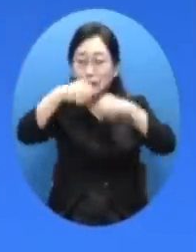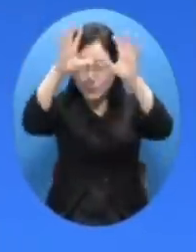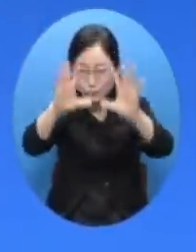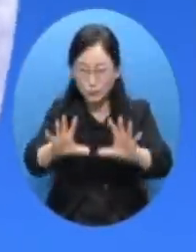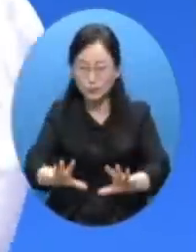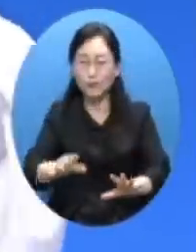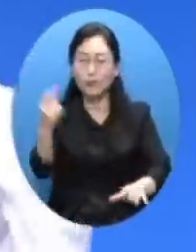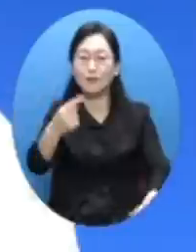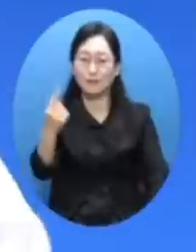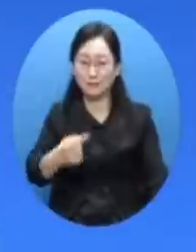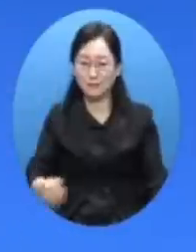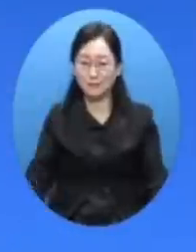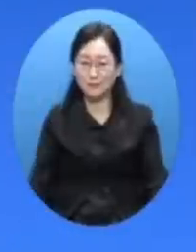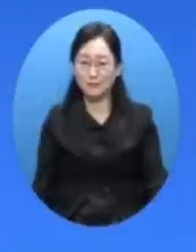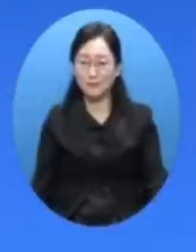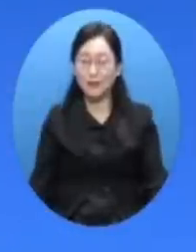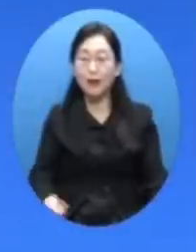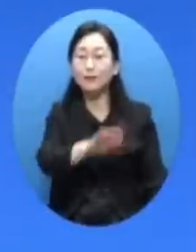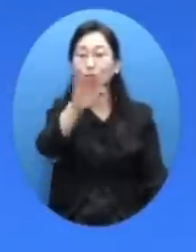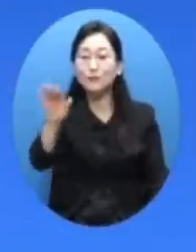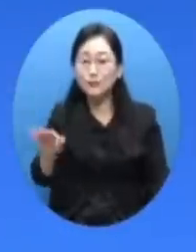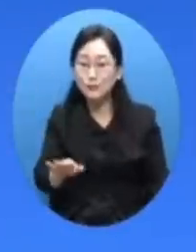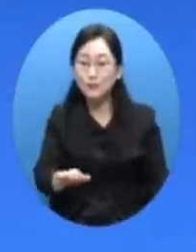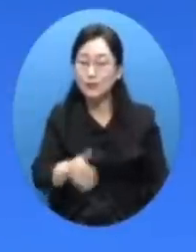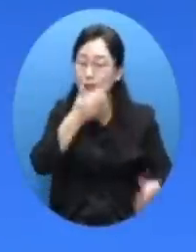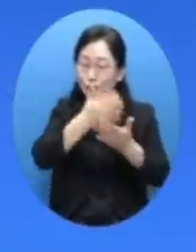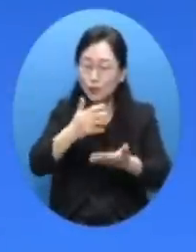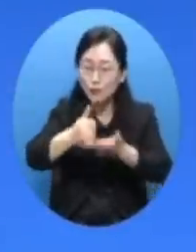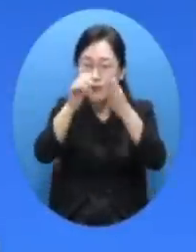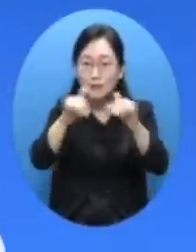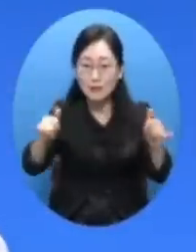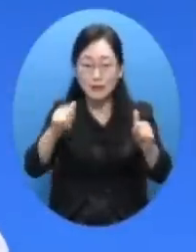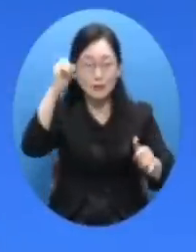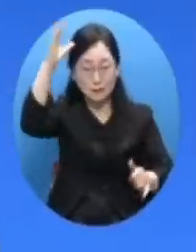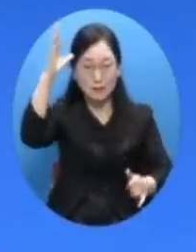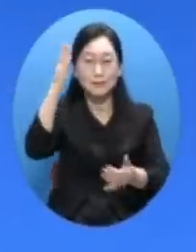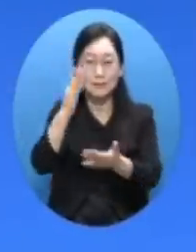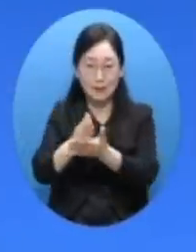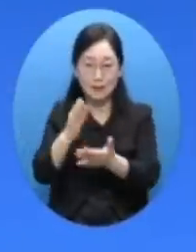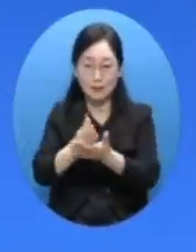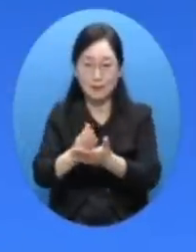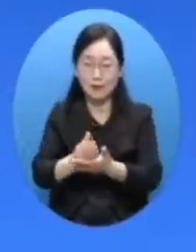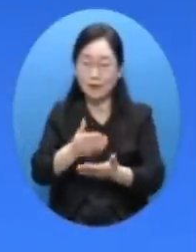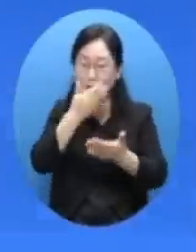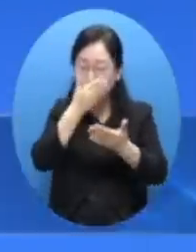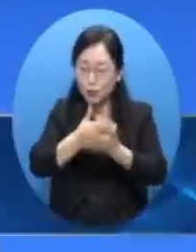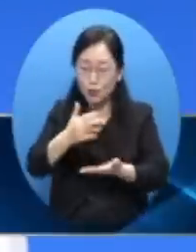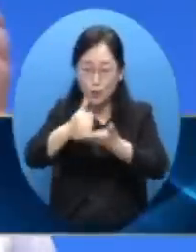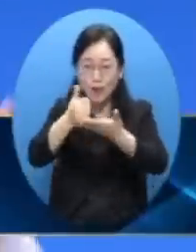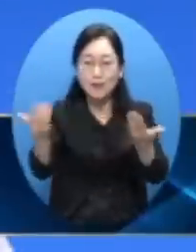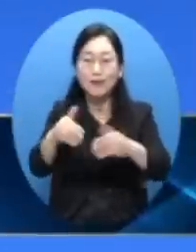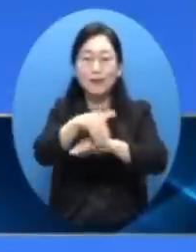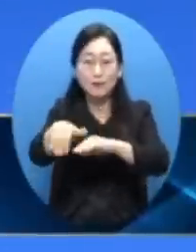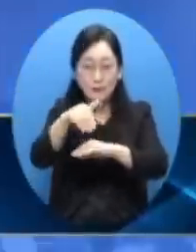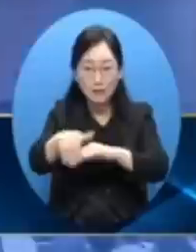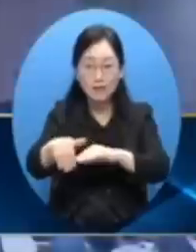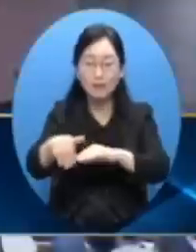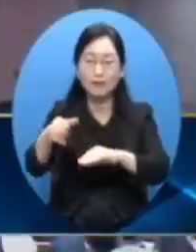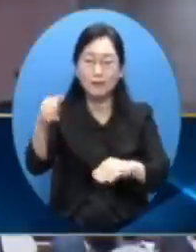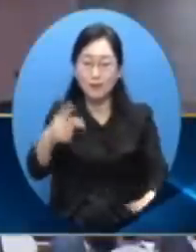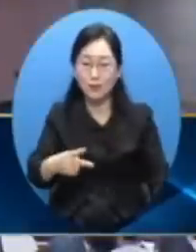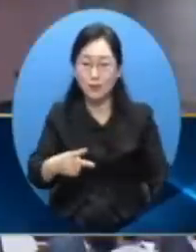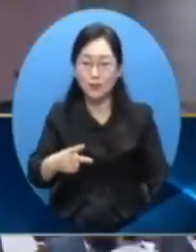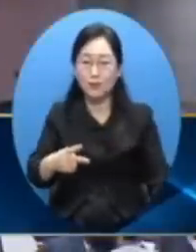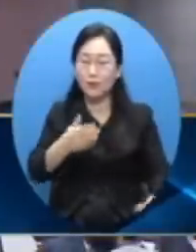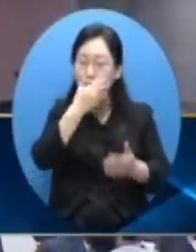부어지는 것입니다. 그래서 우리는 존귀한 자라는 것을 잊지 말고 늘 존귀한 일을 계획하고 그리고